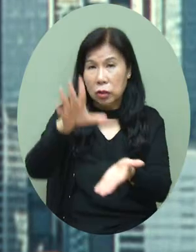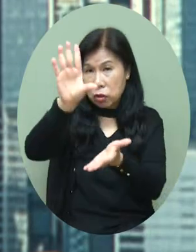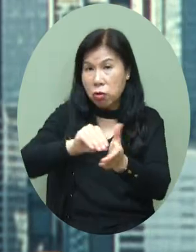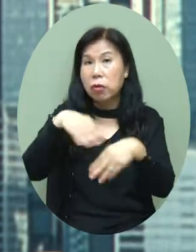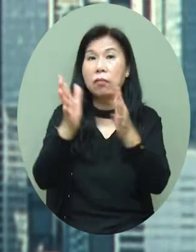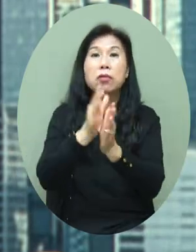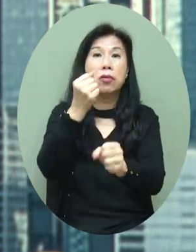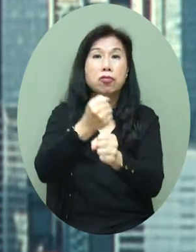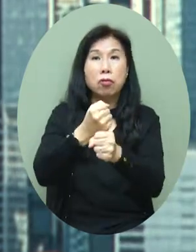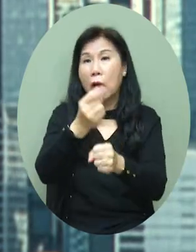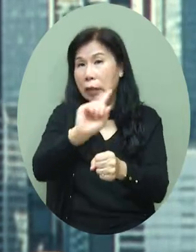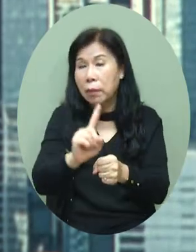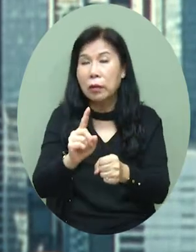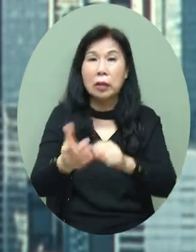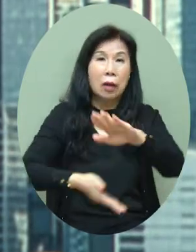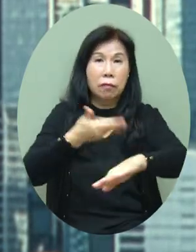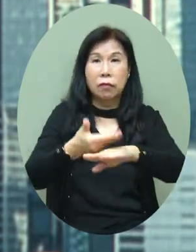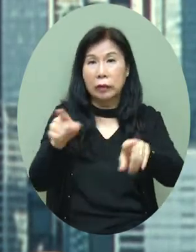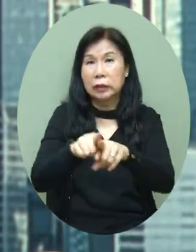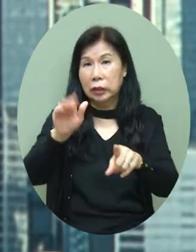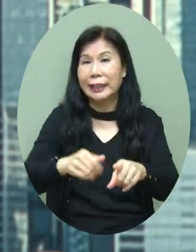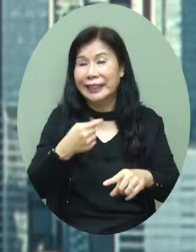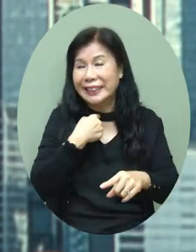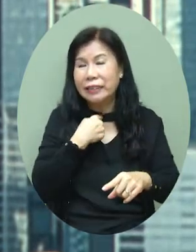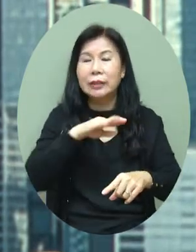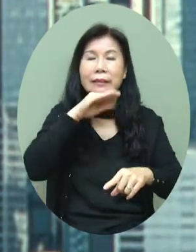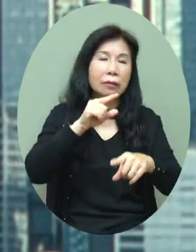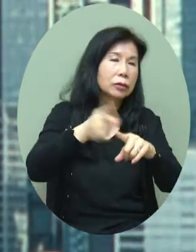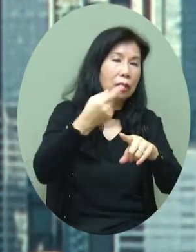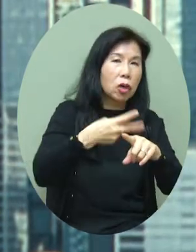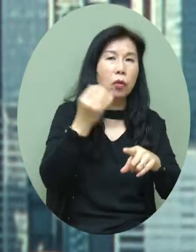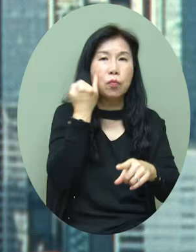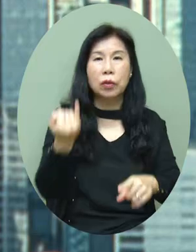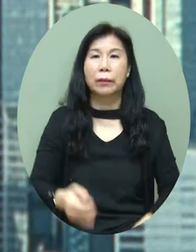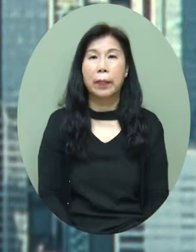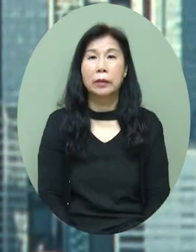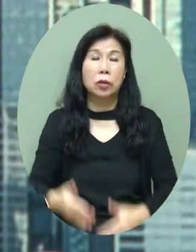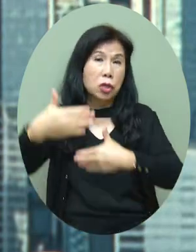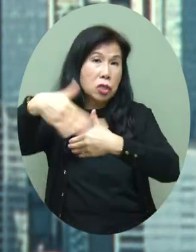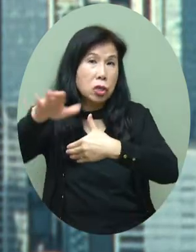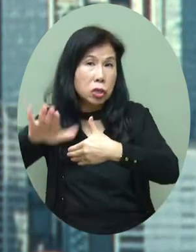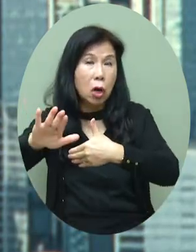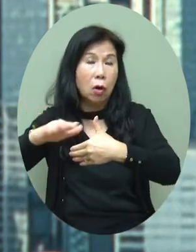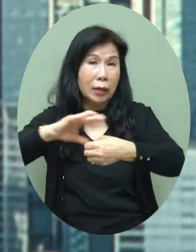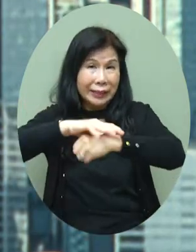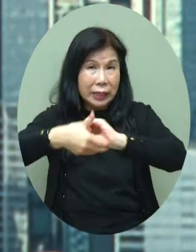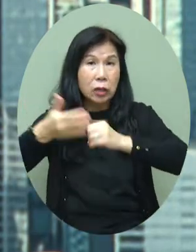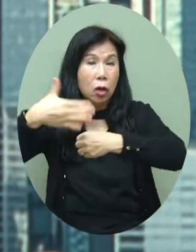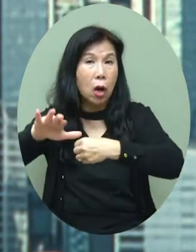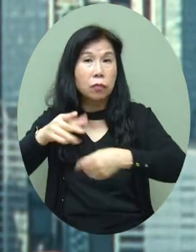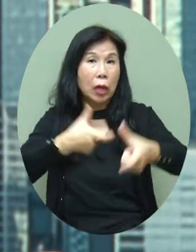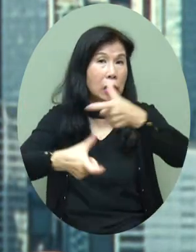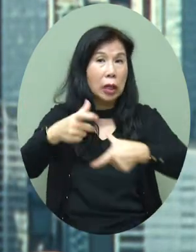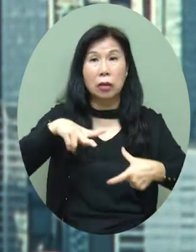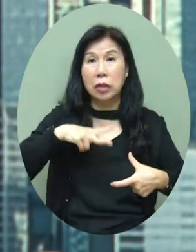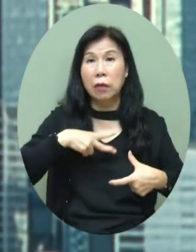業市場需要復原咧，都係需要一啲時間嘅。咁而外圍嘅經濟狀況咧，